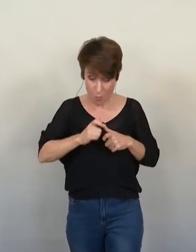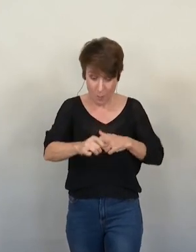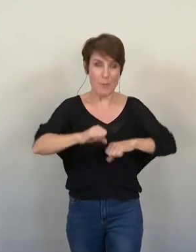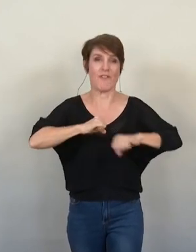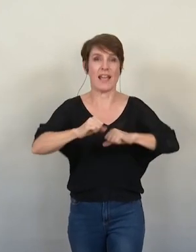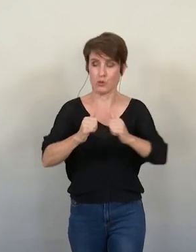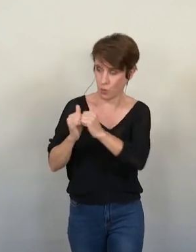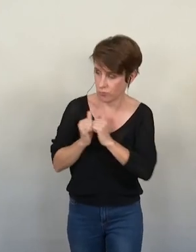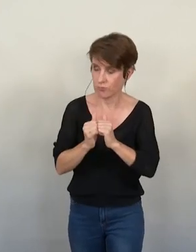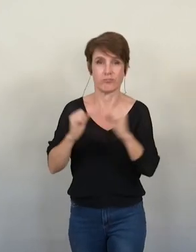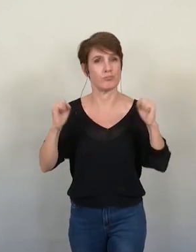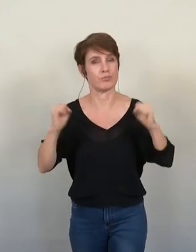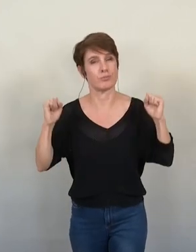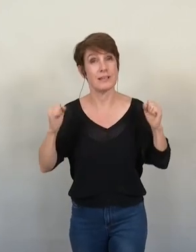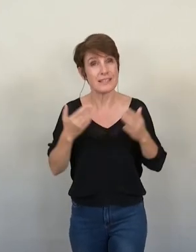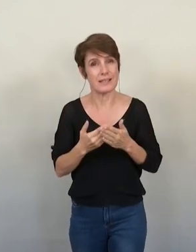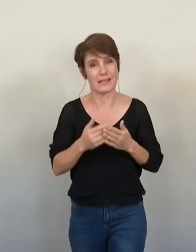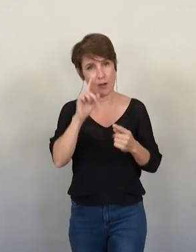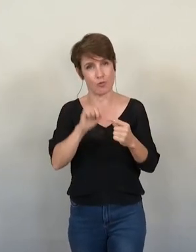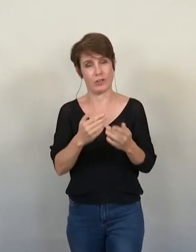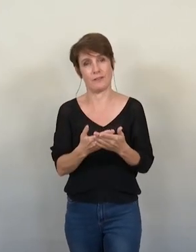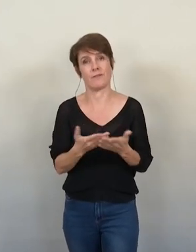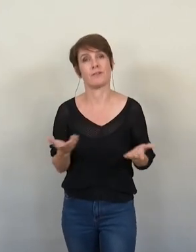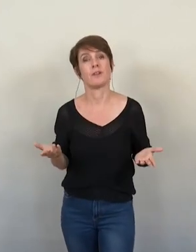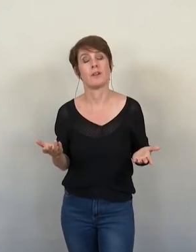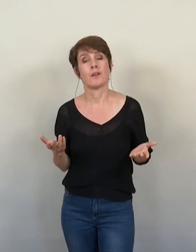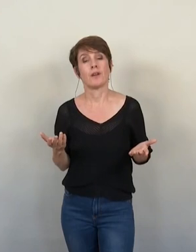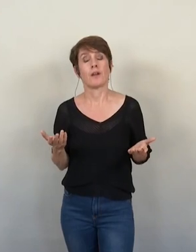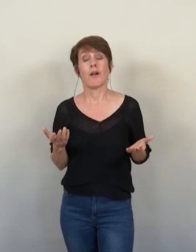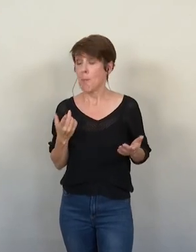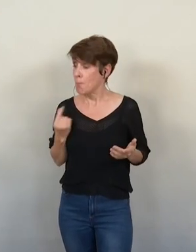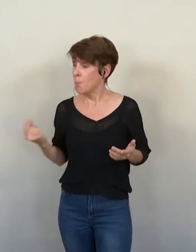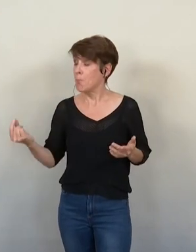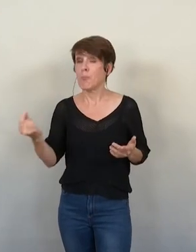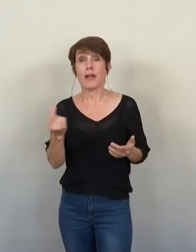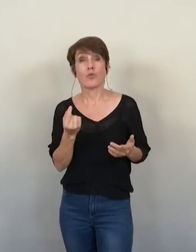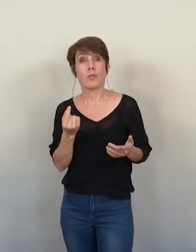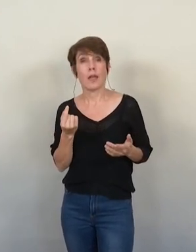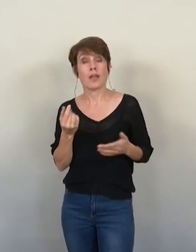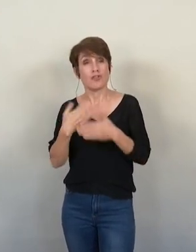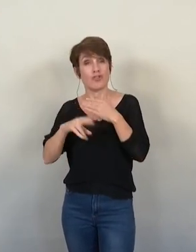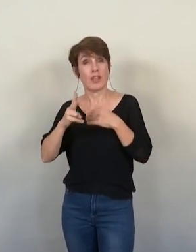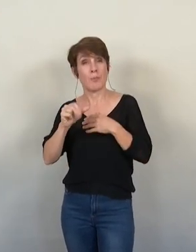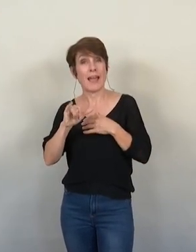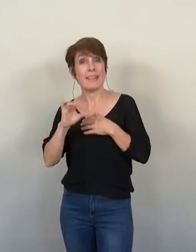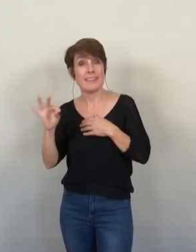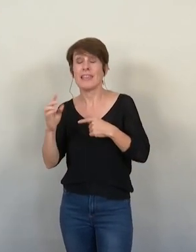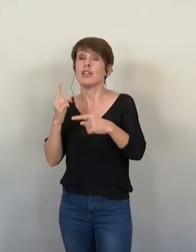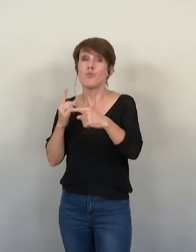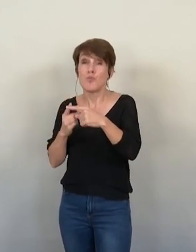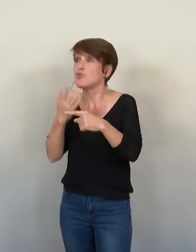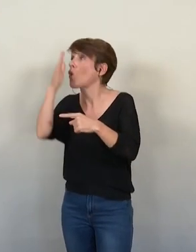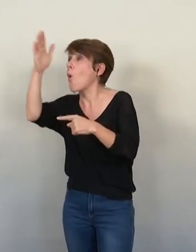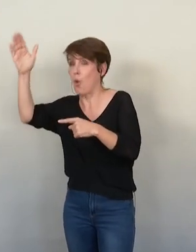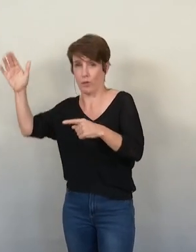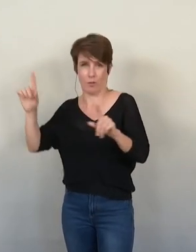sont communes parce que c'est bien de cela dont il s'agit en fait les toutes les tous les partenaires qui au sein du pait et bien au-delà juste je voudrais juste vous